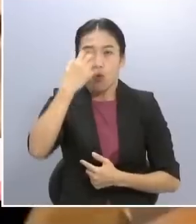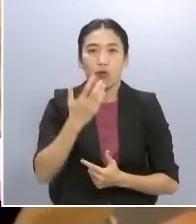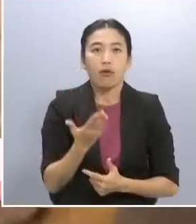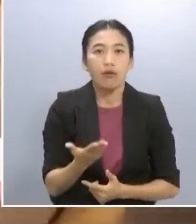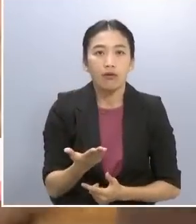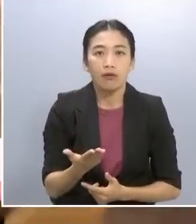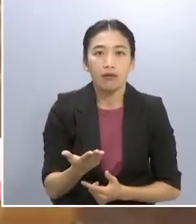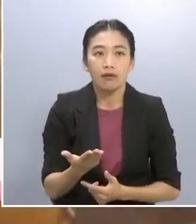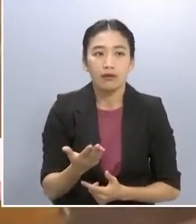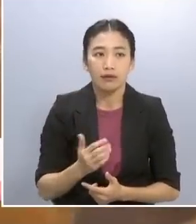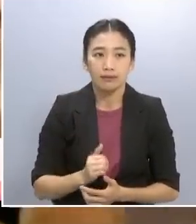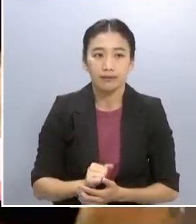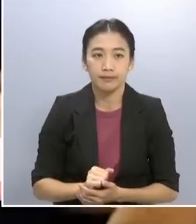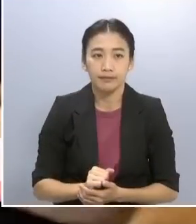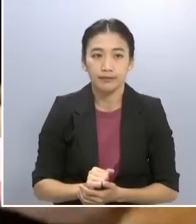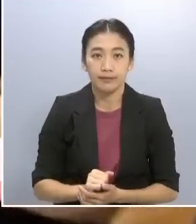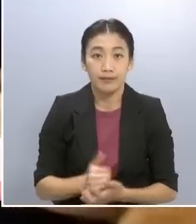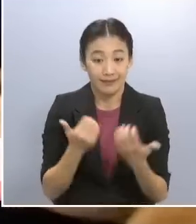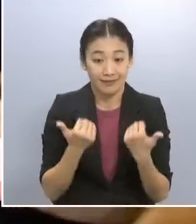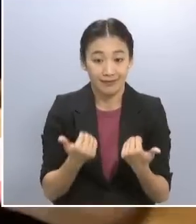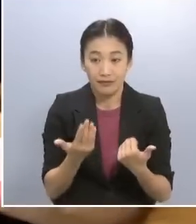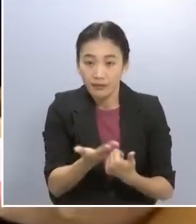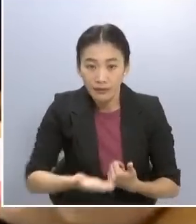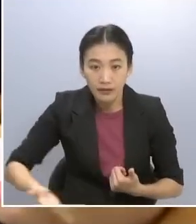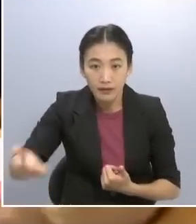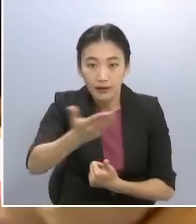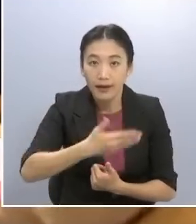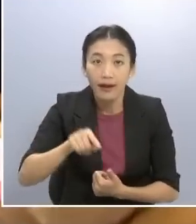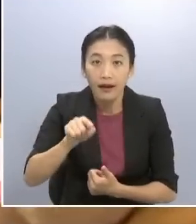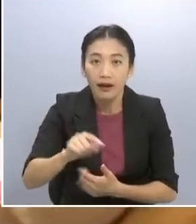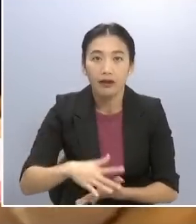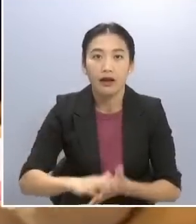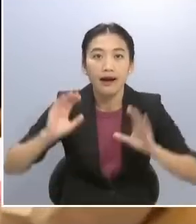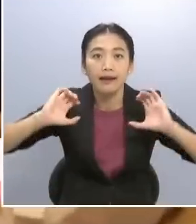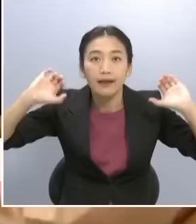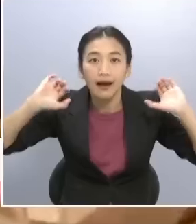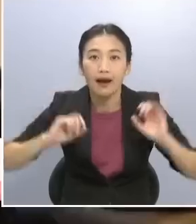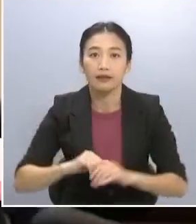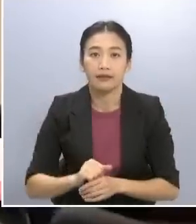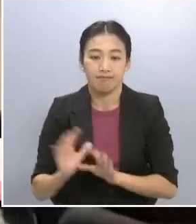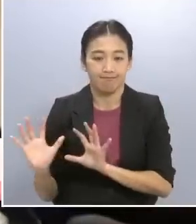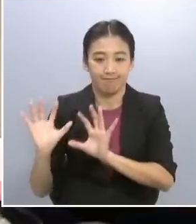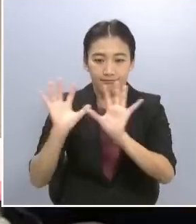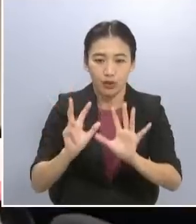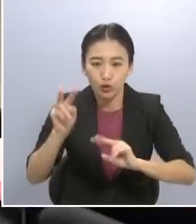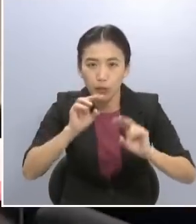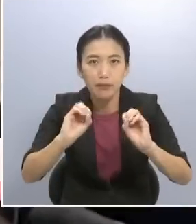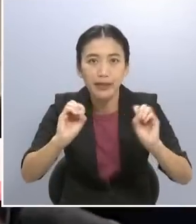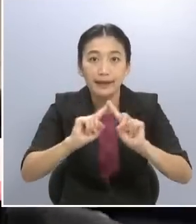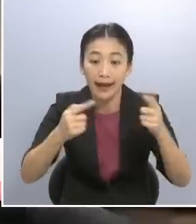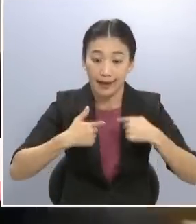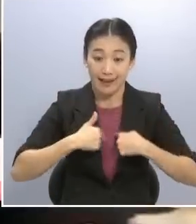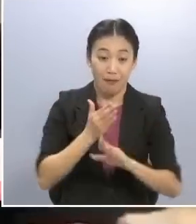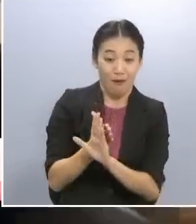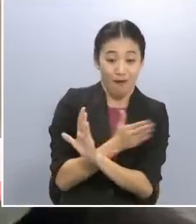นี่บรรดาข้าราชการไม่เคยมาตรวจพอผมพูดเรื่องกัญชาก็มาตรวจ ก็ผมก็มาแนะนำนะครับ